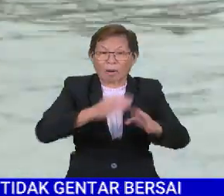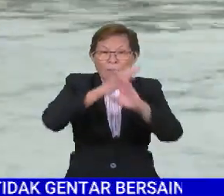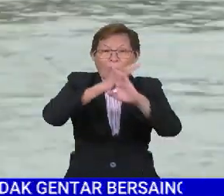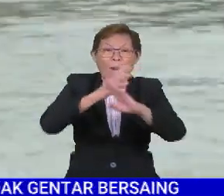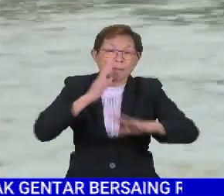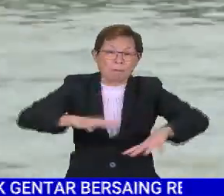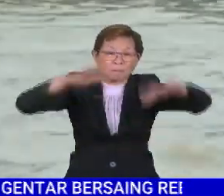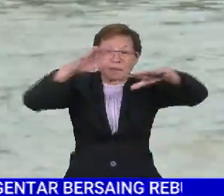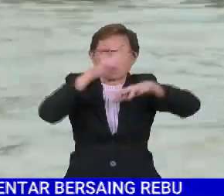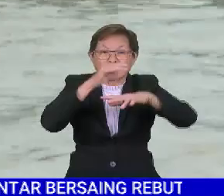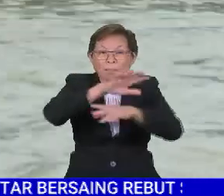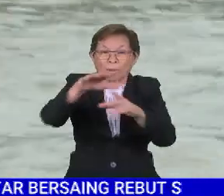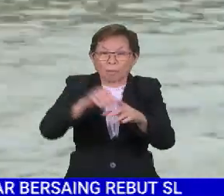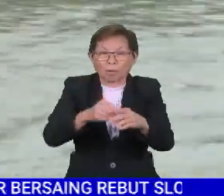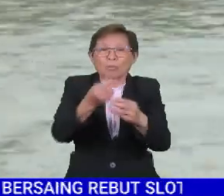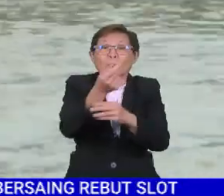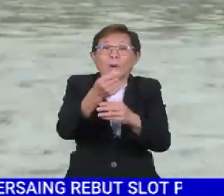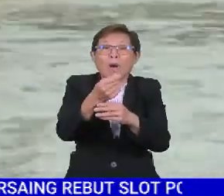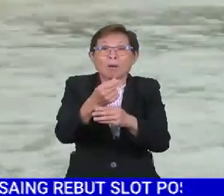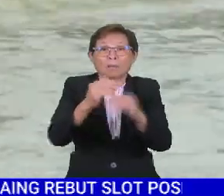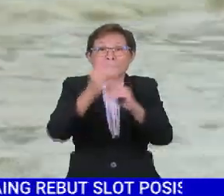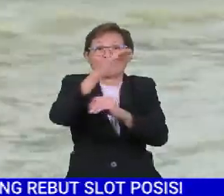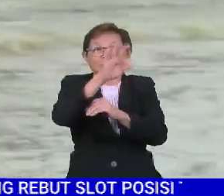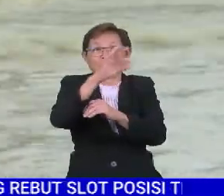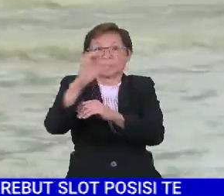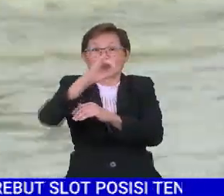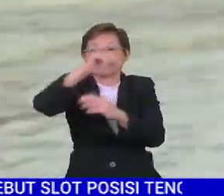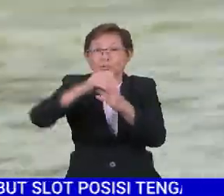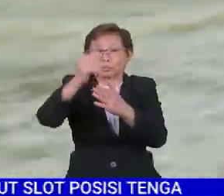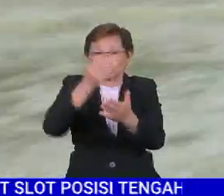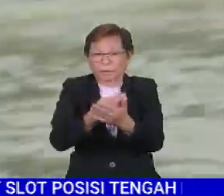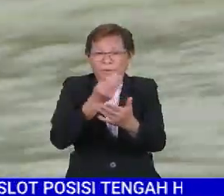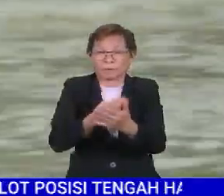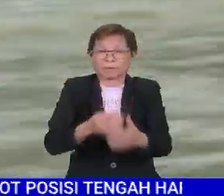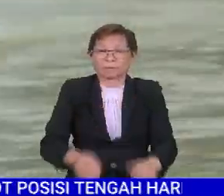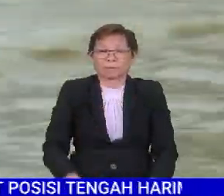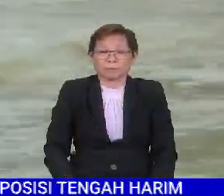banjir di Melaka melibatkan kos keseluruhan lebih 900 juta ringgit.